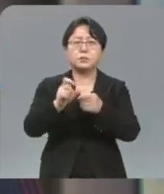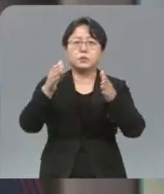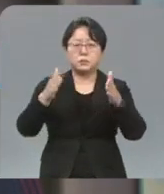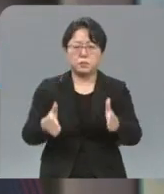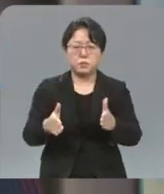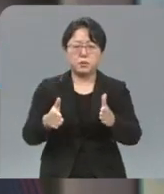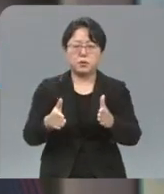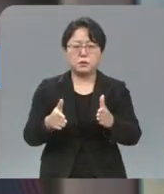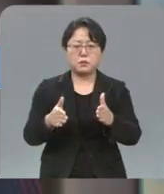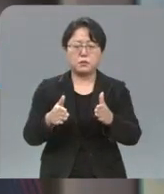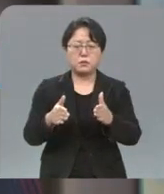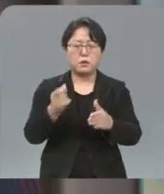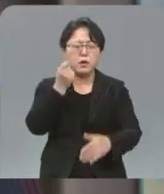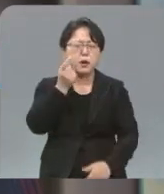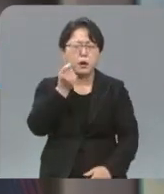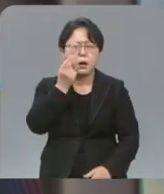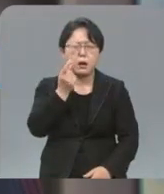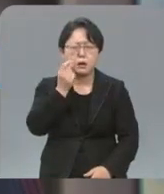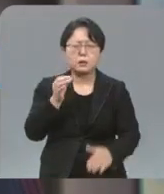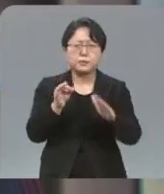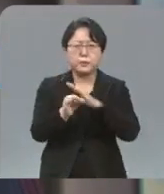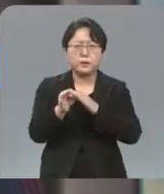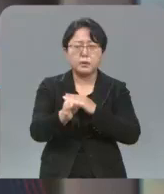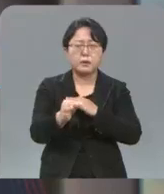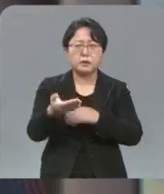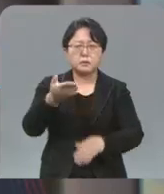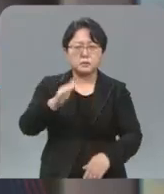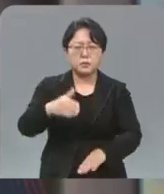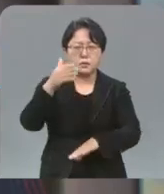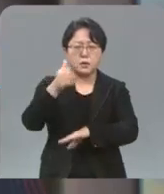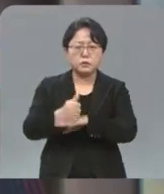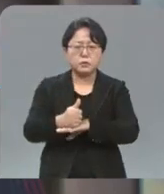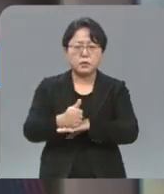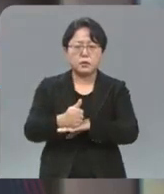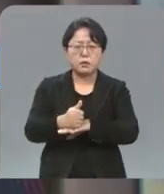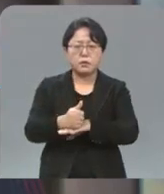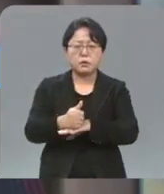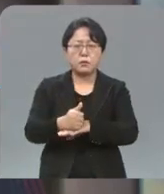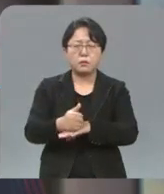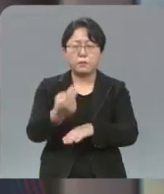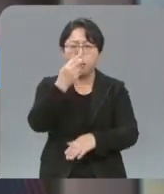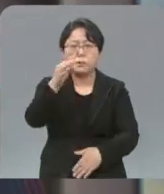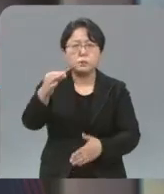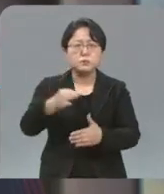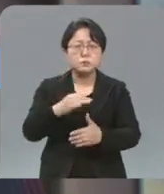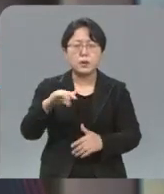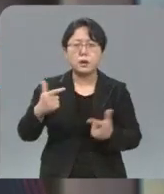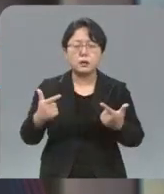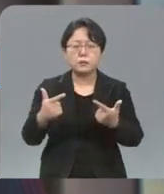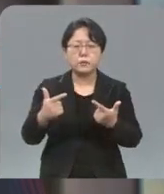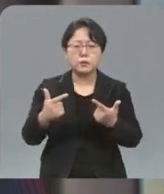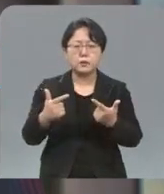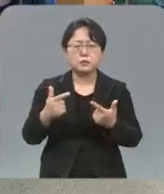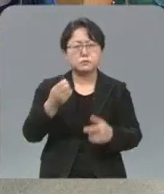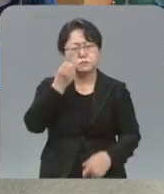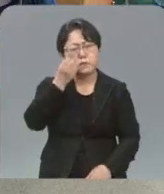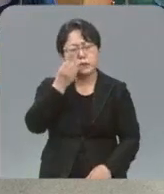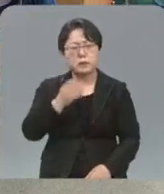15년 동안 예를 들어서 보험금을 넣는데 실손보험인데 더군다나 안 준다고 그래볼만은 황당한